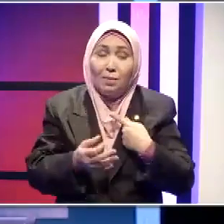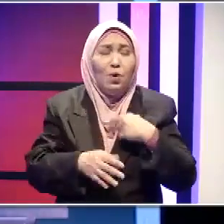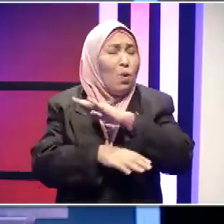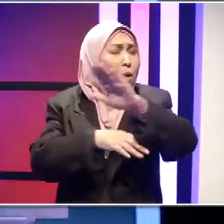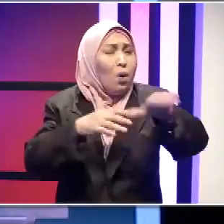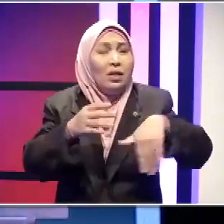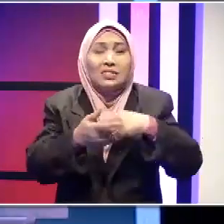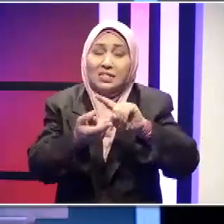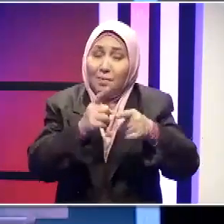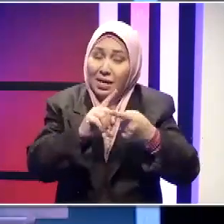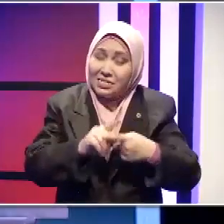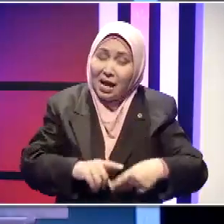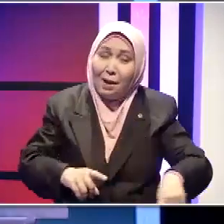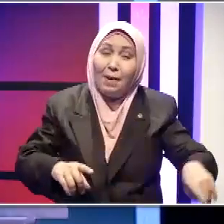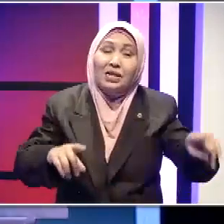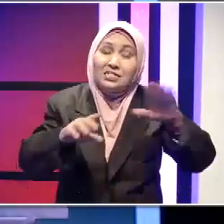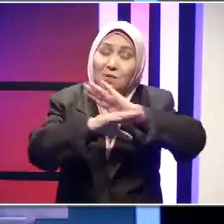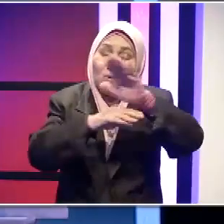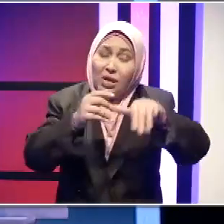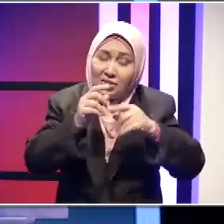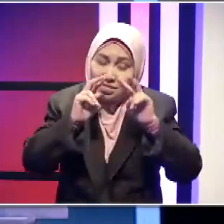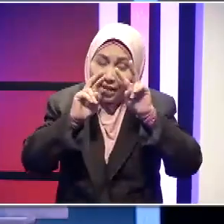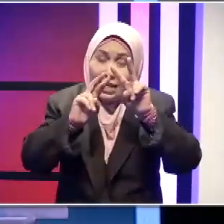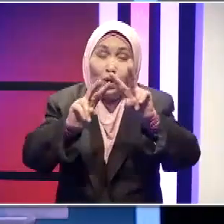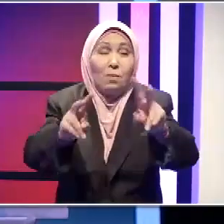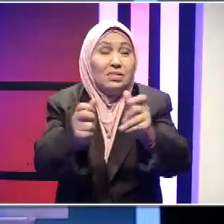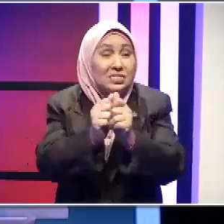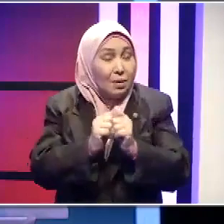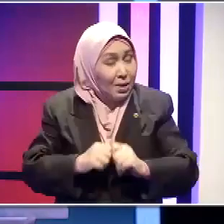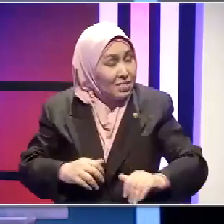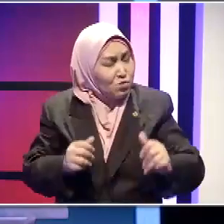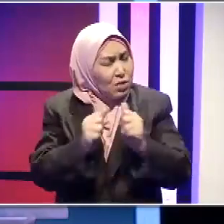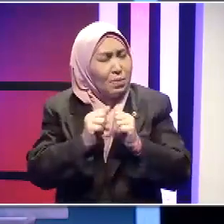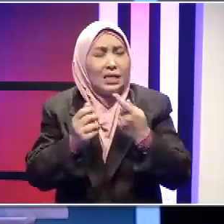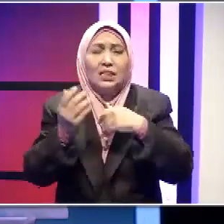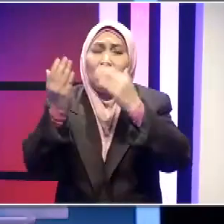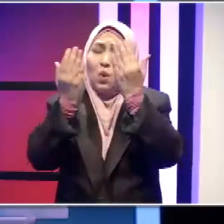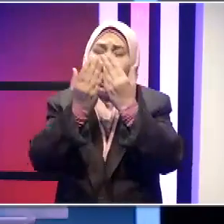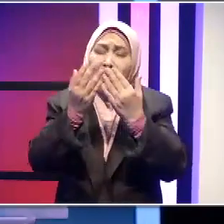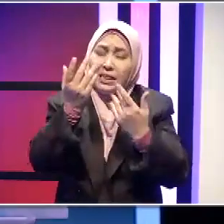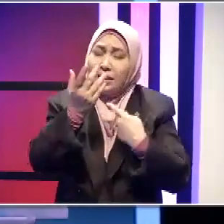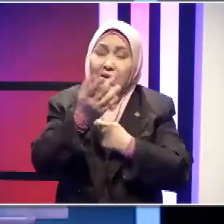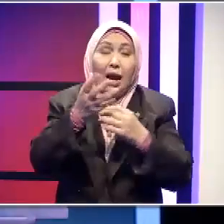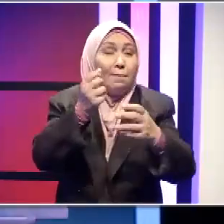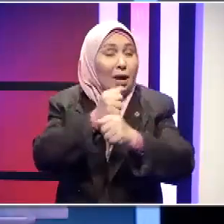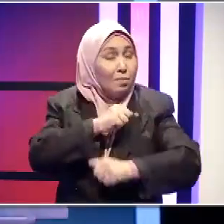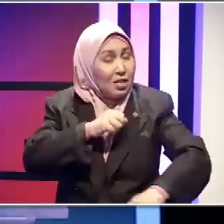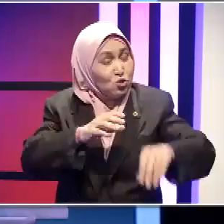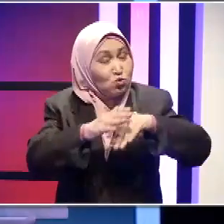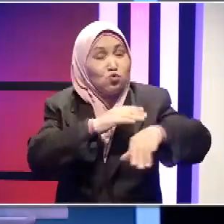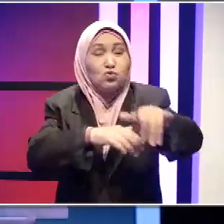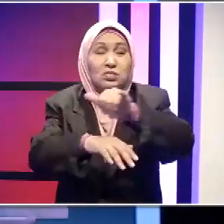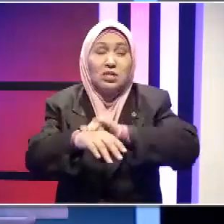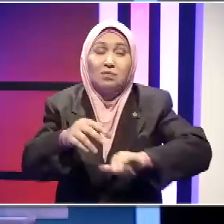semula nah sahabat-sahabat semua Sedang menutup sambung sama-sama kita doakan moga moga kita dapat masuk Surga bersama Amin ya